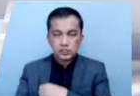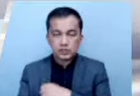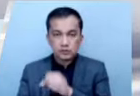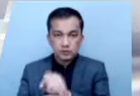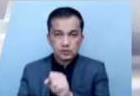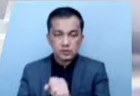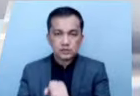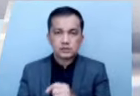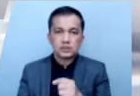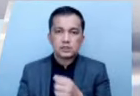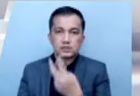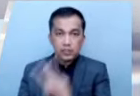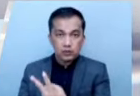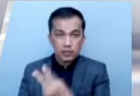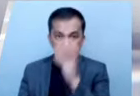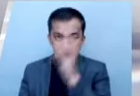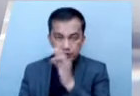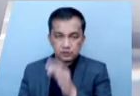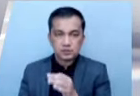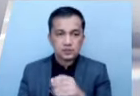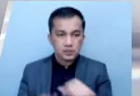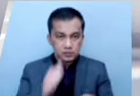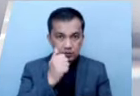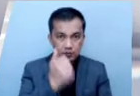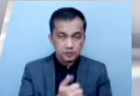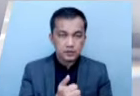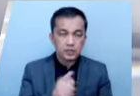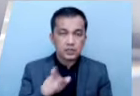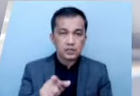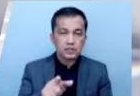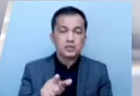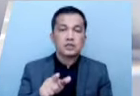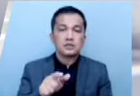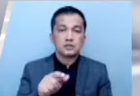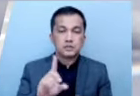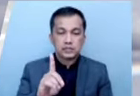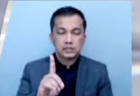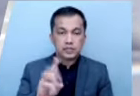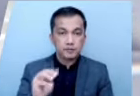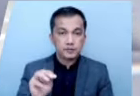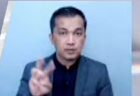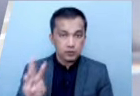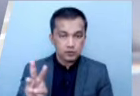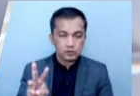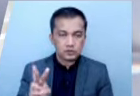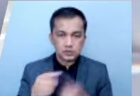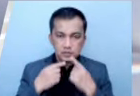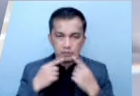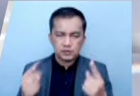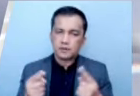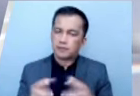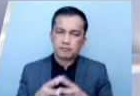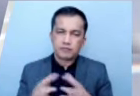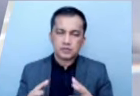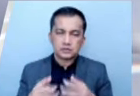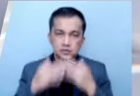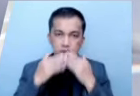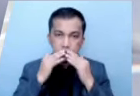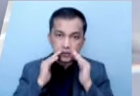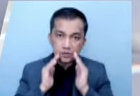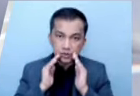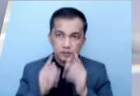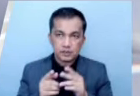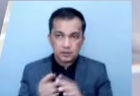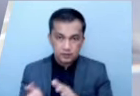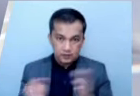Pilipino. Kinumpirma ito ng Department of Migrant Workers o DMW na nagpahayag ng labis na kalungkutan sa pagkamatay ng